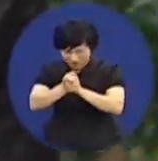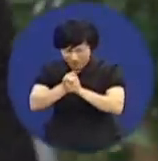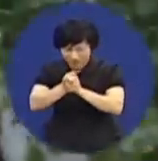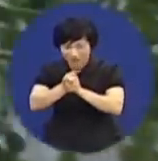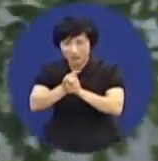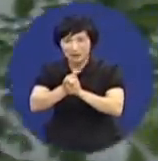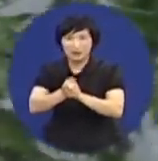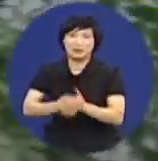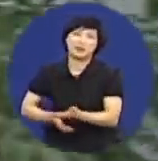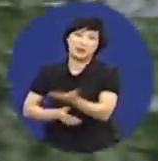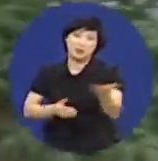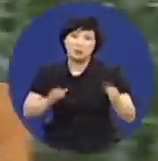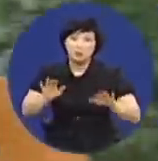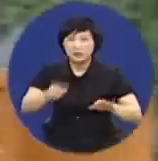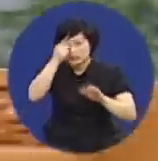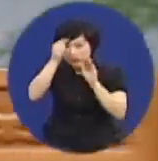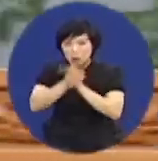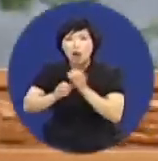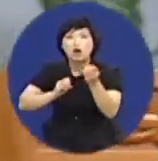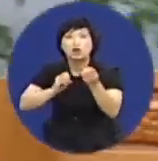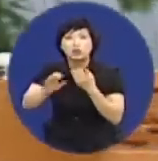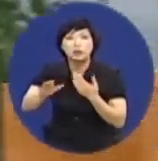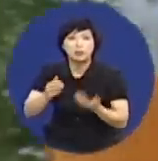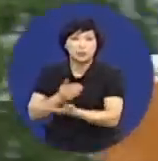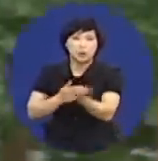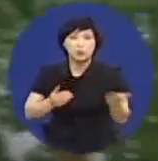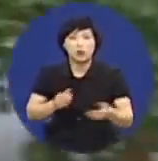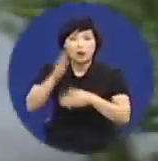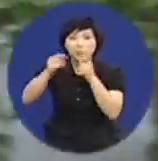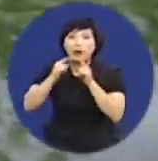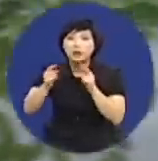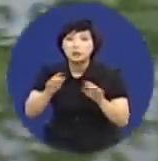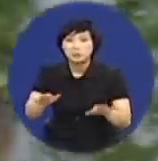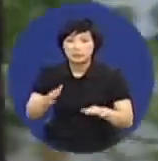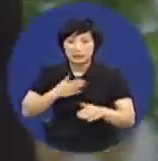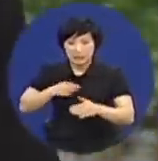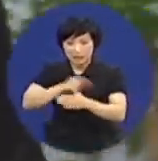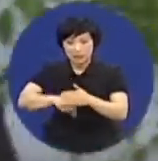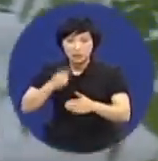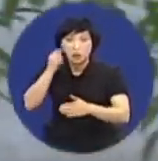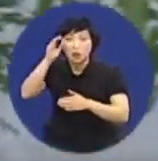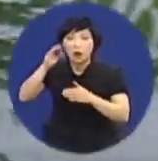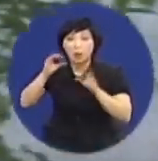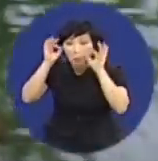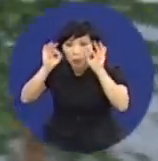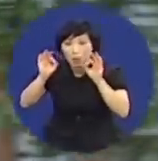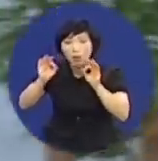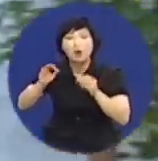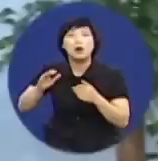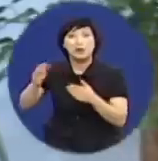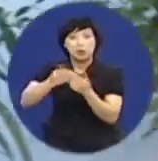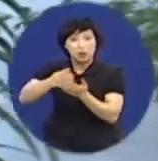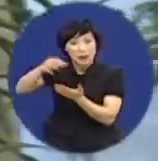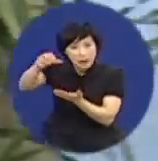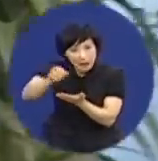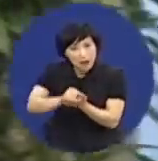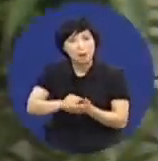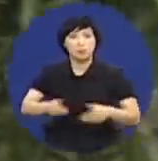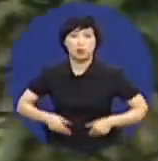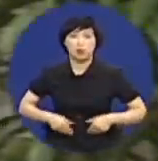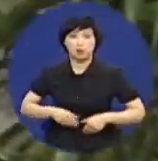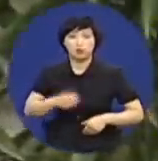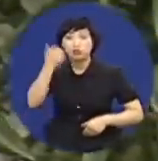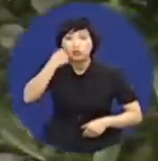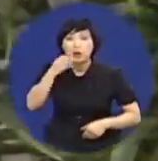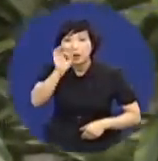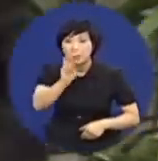げて今日心合わせて祈られるとき、祈りの答えが、今日御言葉が私に栄